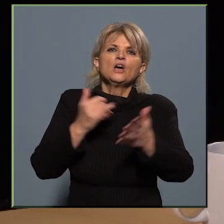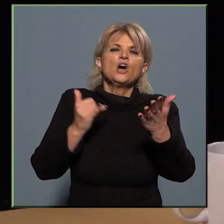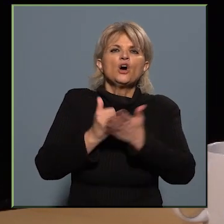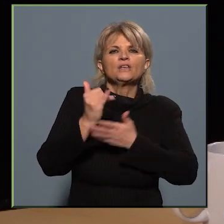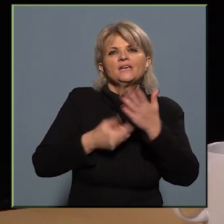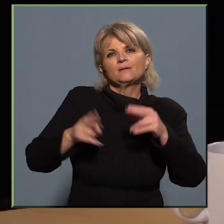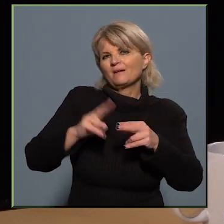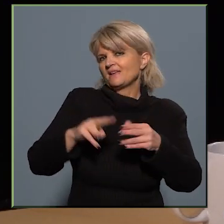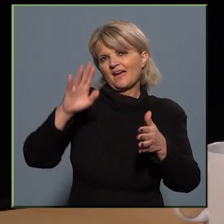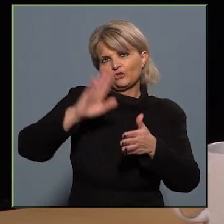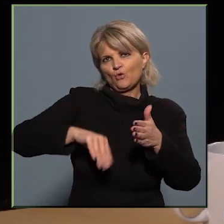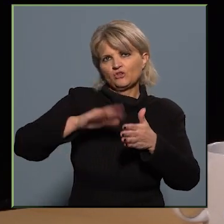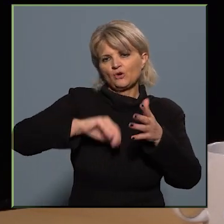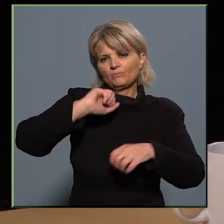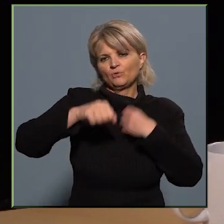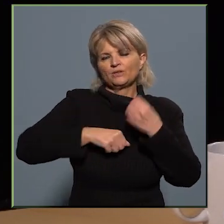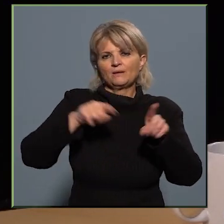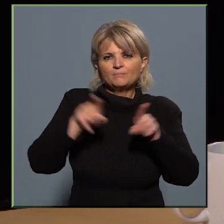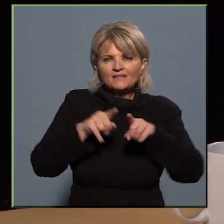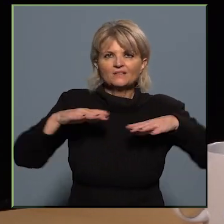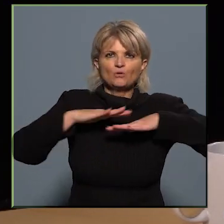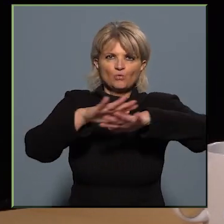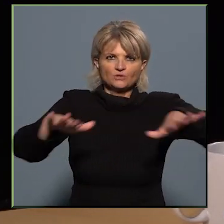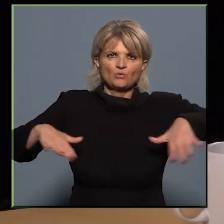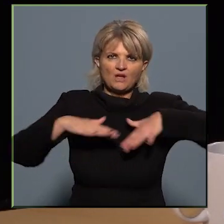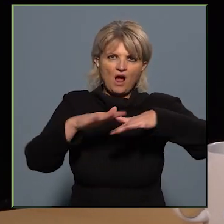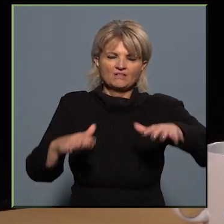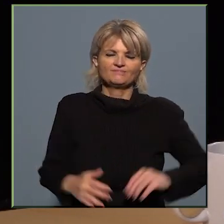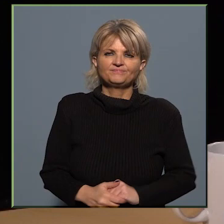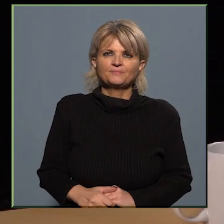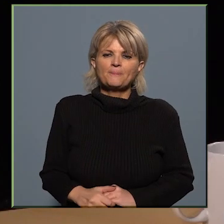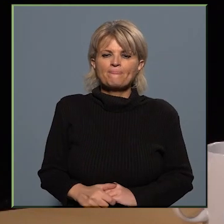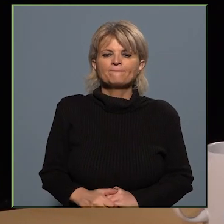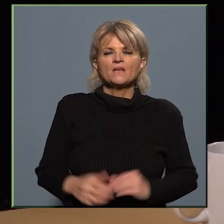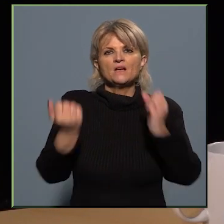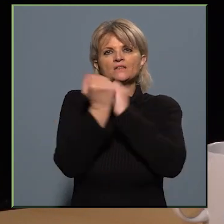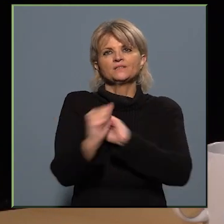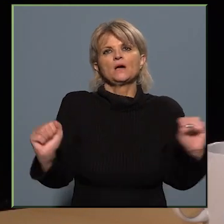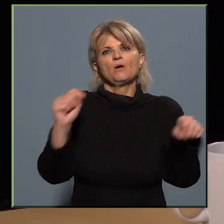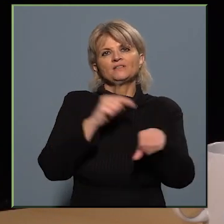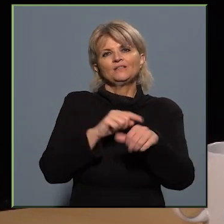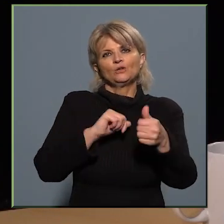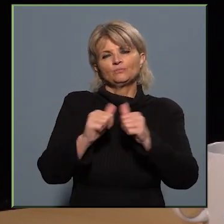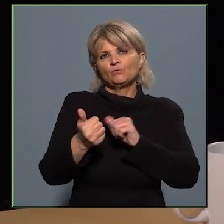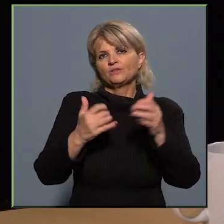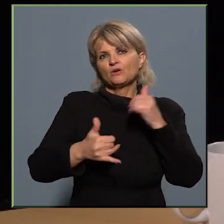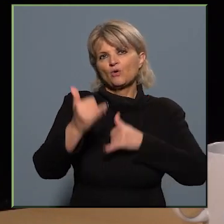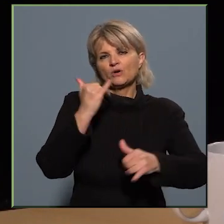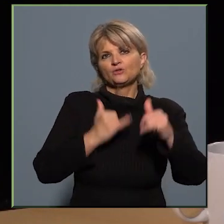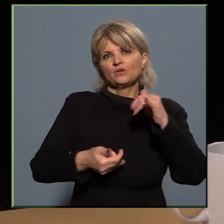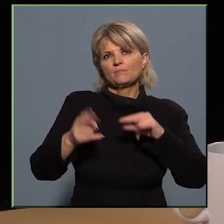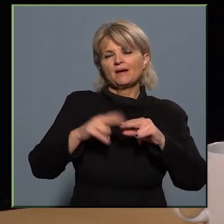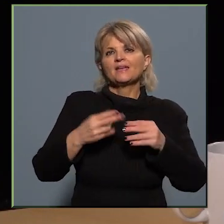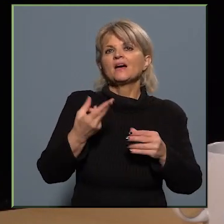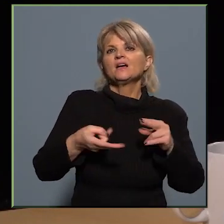az uszodát, és szomorú belátni, bevallani, de szabadidősport céljából a korcsolyapályát jóval